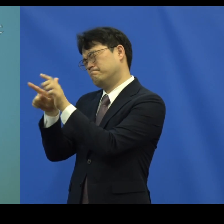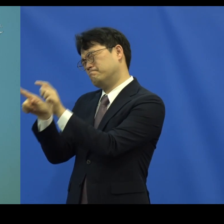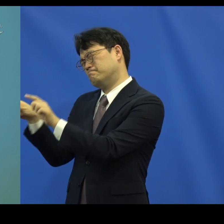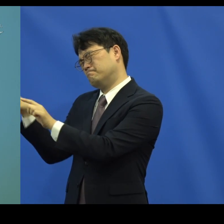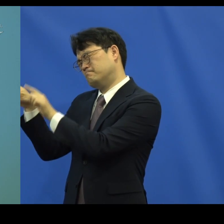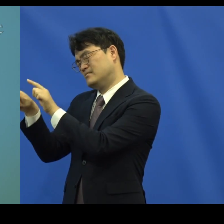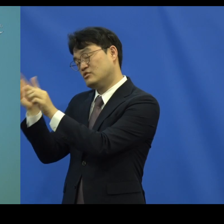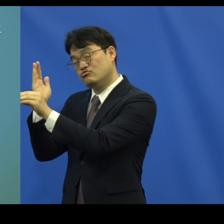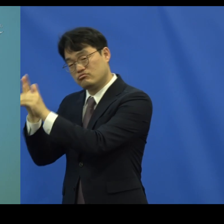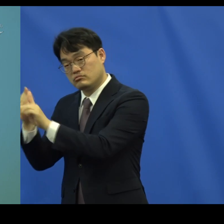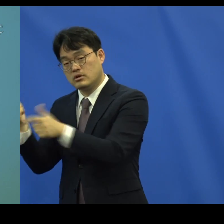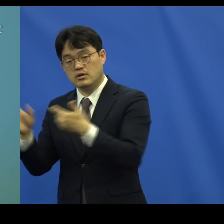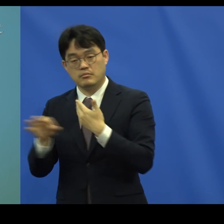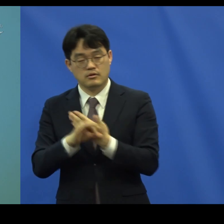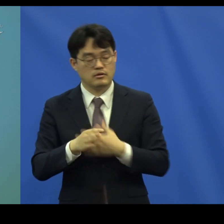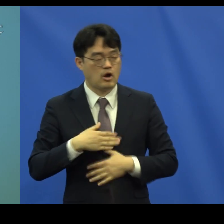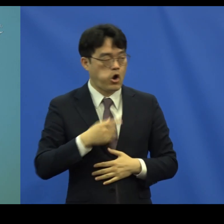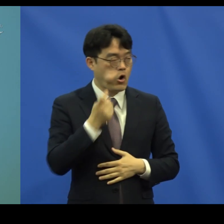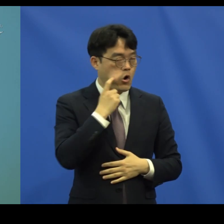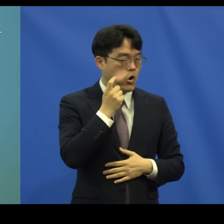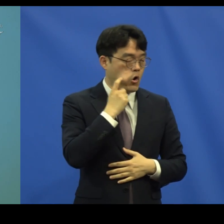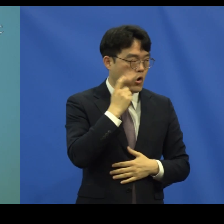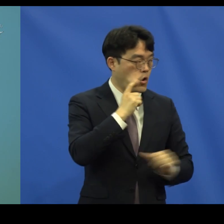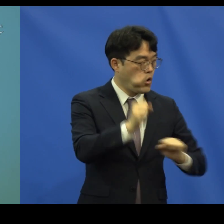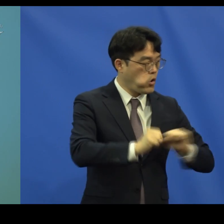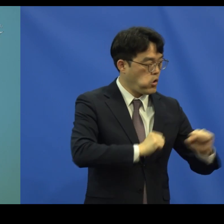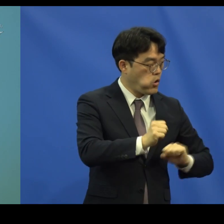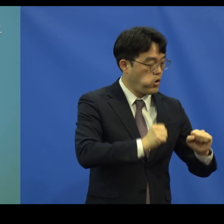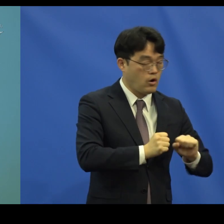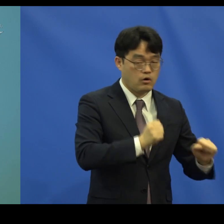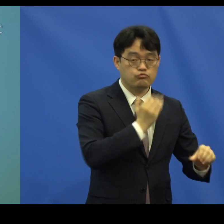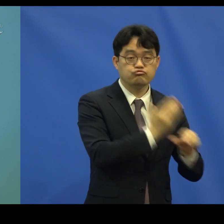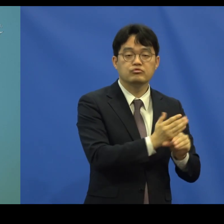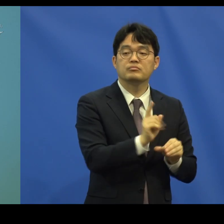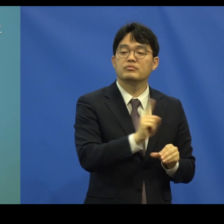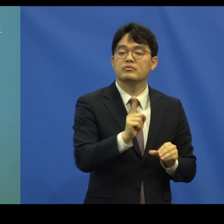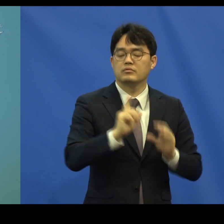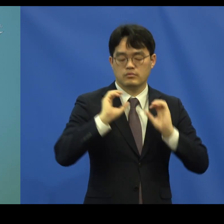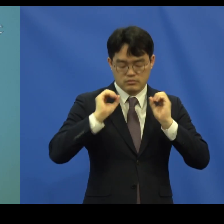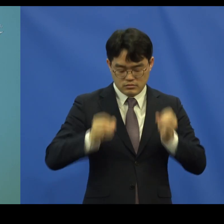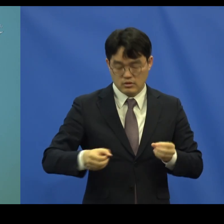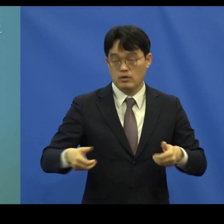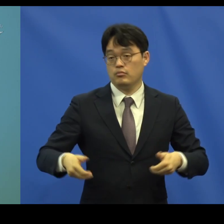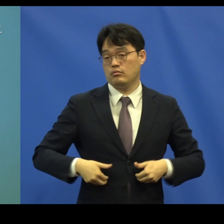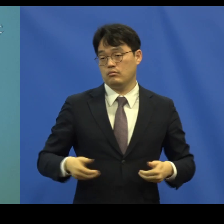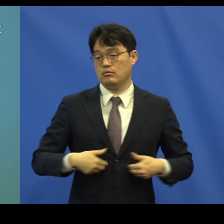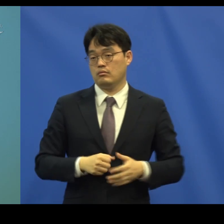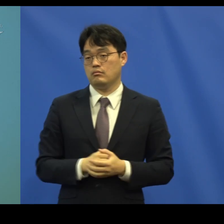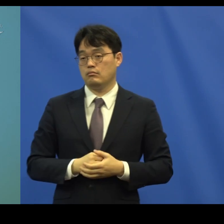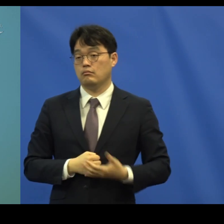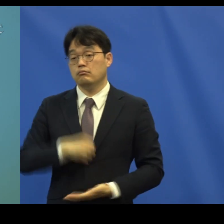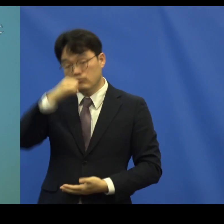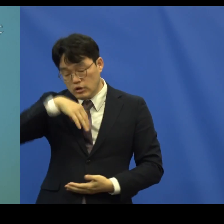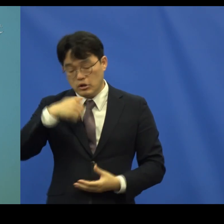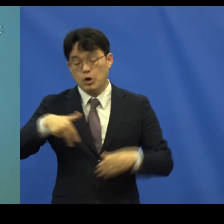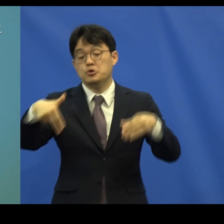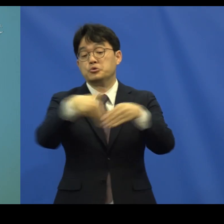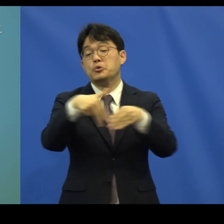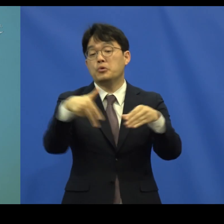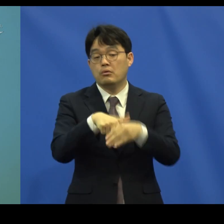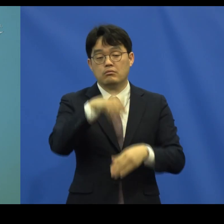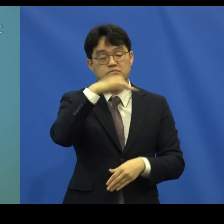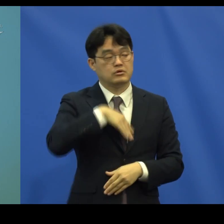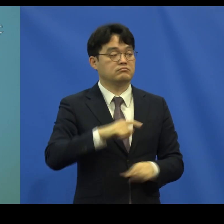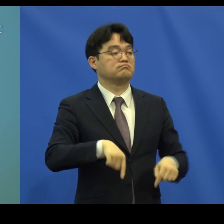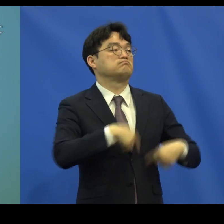있는가. 종교 생활이라는 것은 그냥 활동입니다. 외적인 활동, 의식에 참여하고 주일날 예배 참여하고 뭐 이렇게